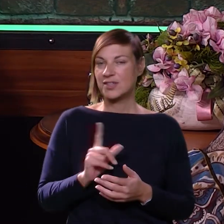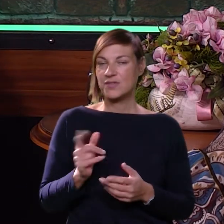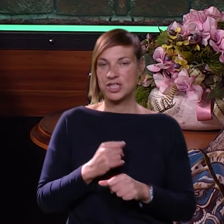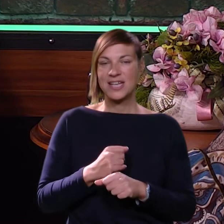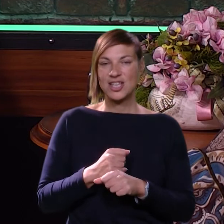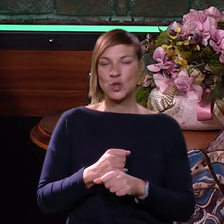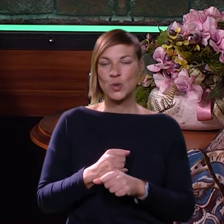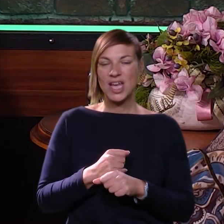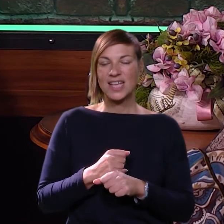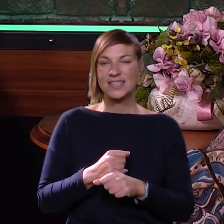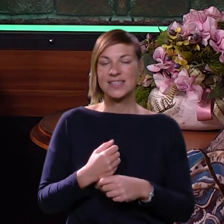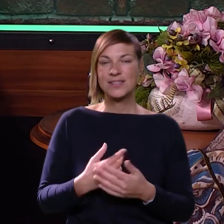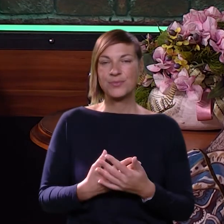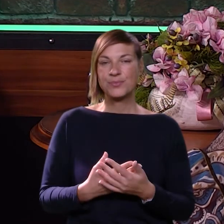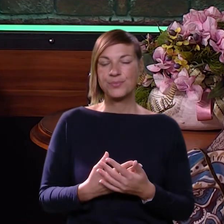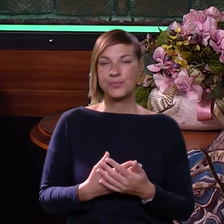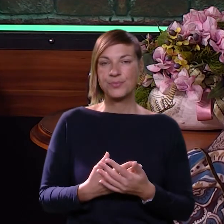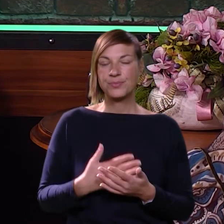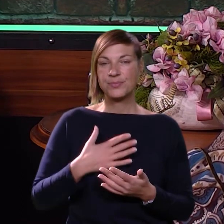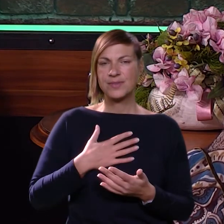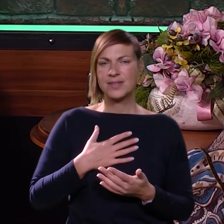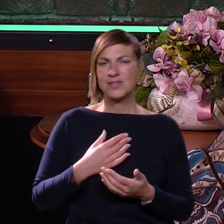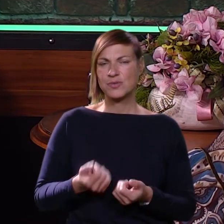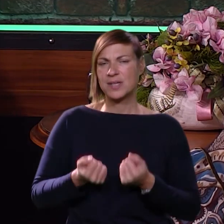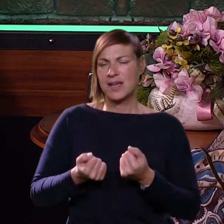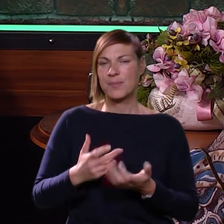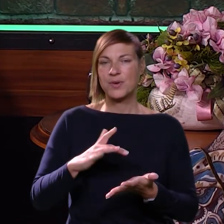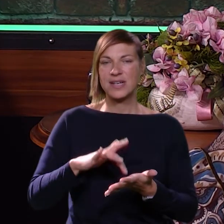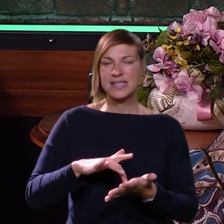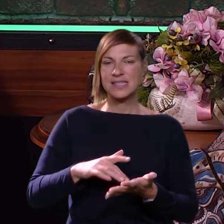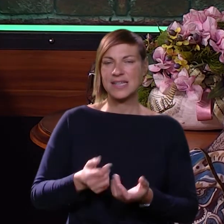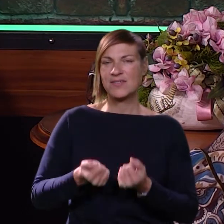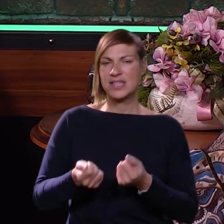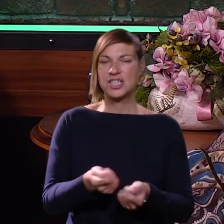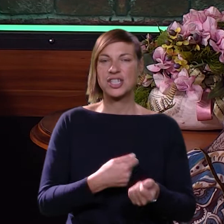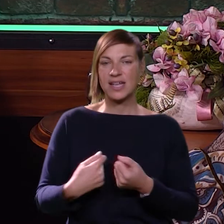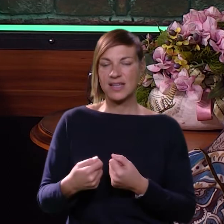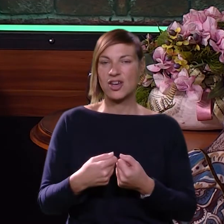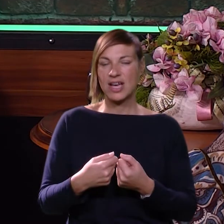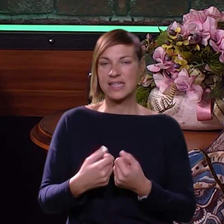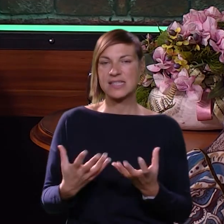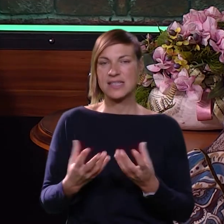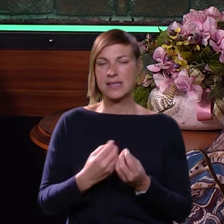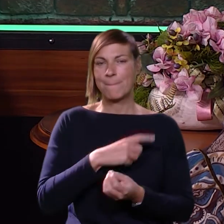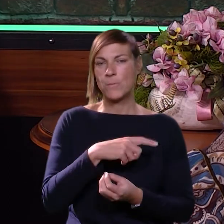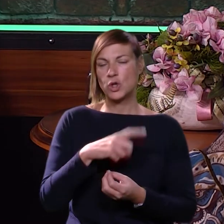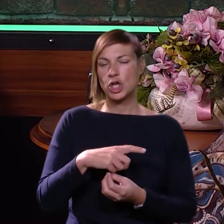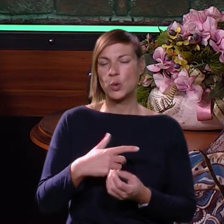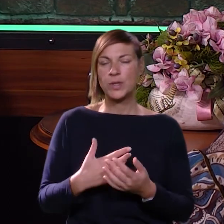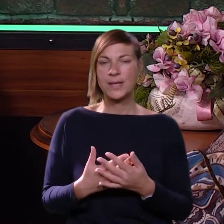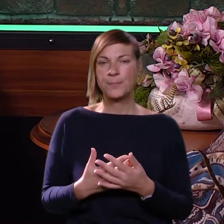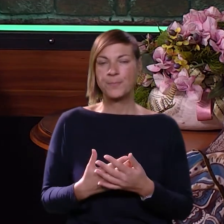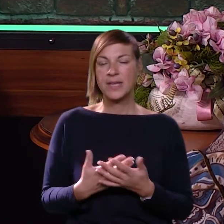da više neću tamo raditi, da su mi naporni ti ciljevi, da mi je teška ta organizacijska struktura, puno ljudi,